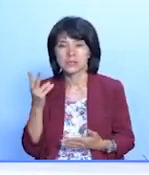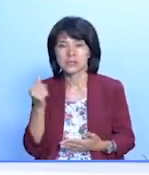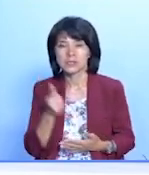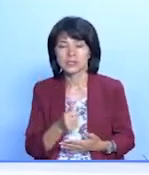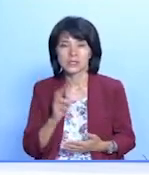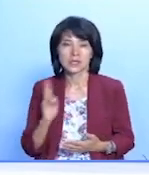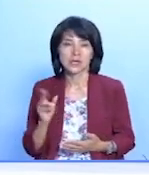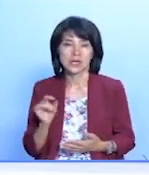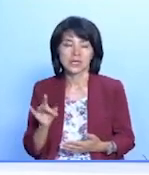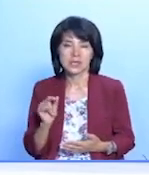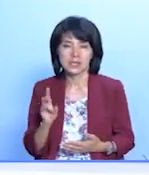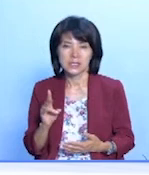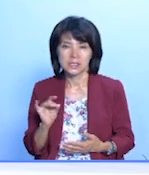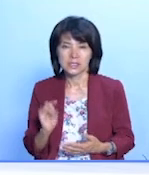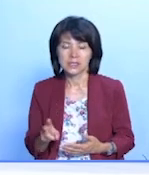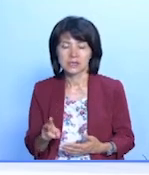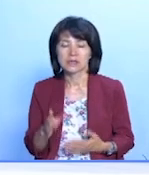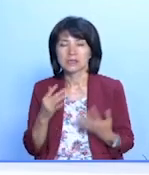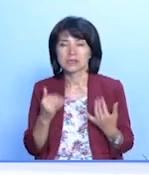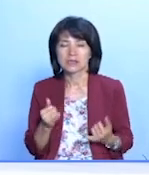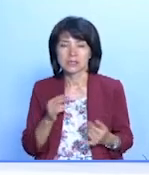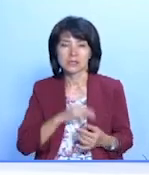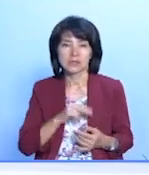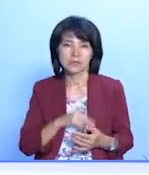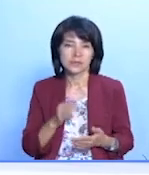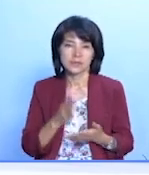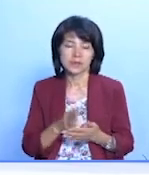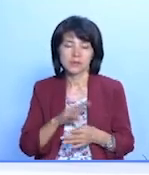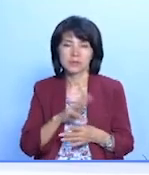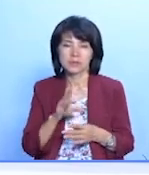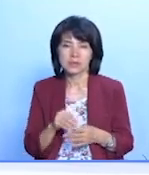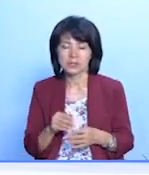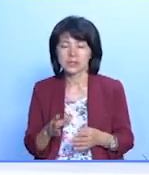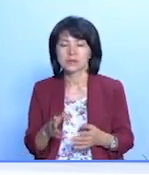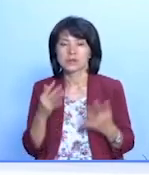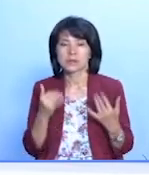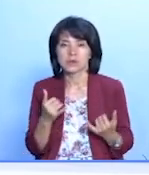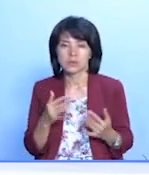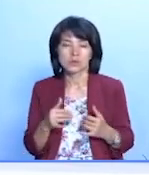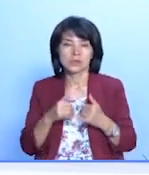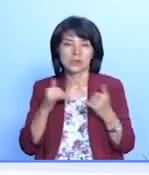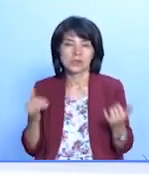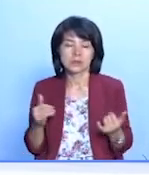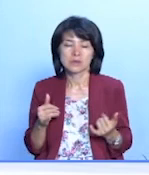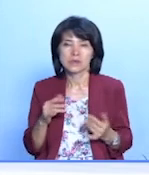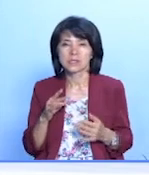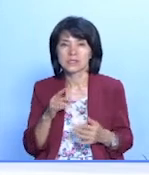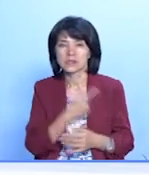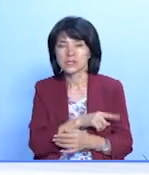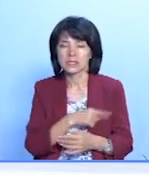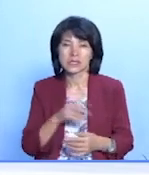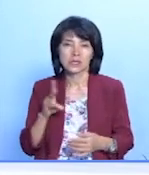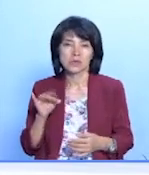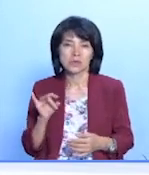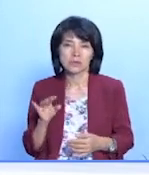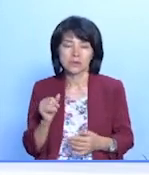карантин, что было крайне необходимо. Ведется работа по обеспечению медикаментами, усиливаются санитарные нормы. На врачей легла